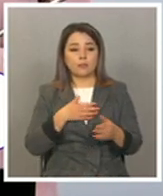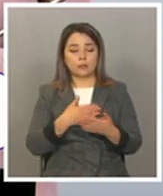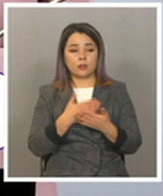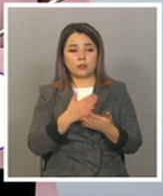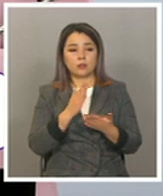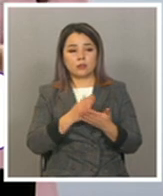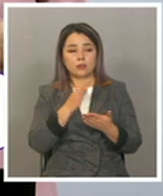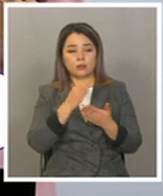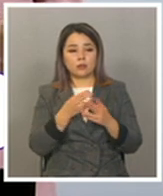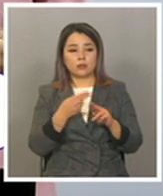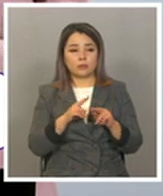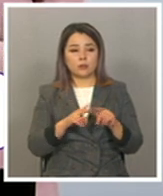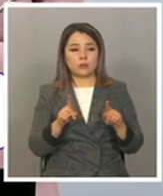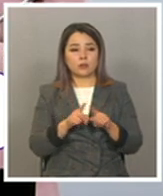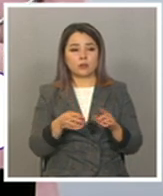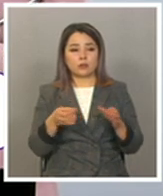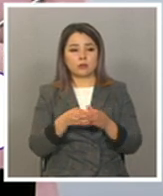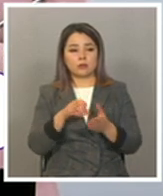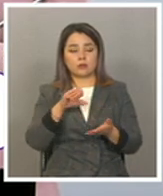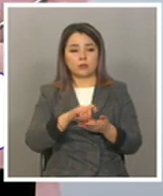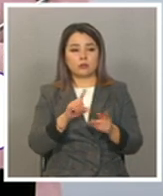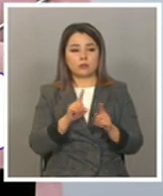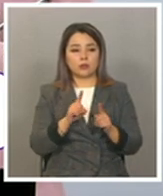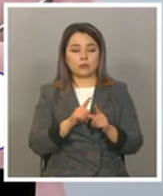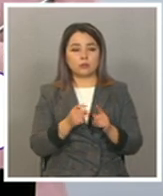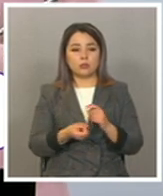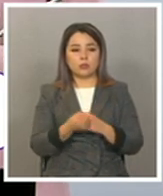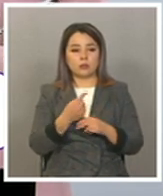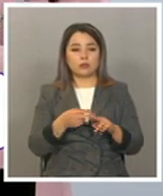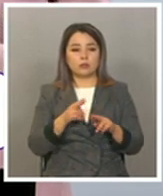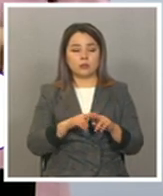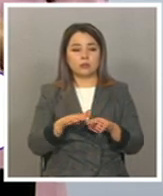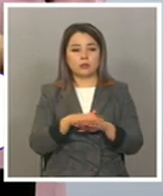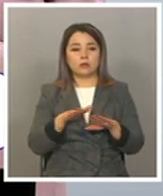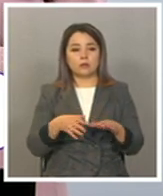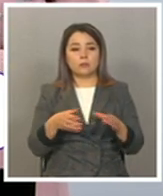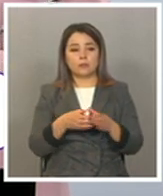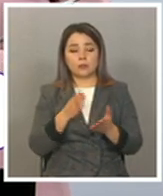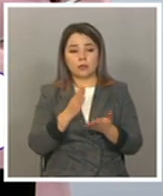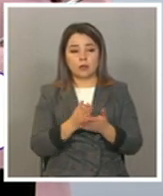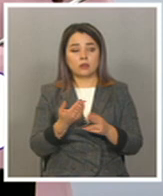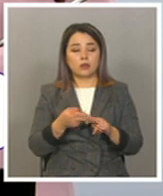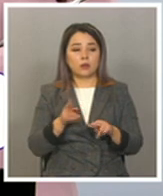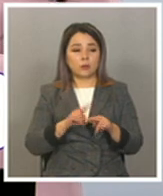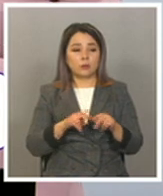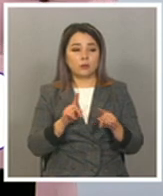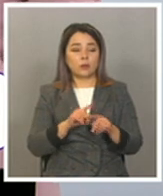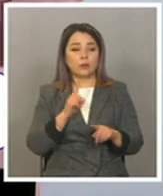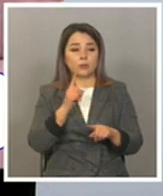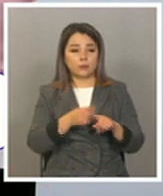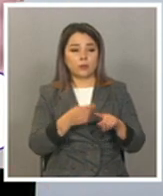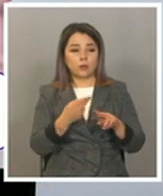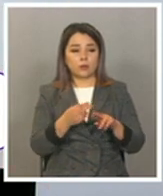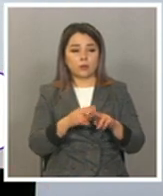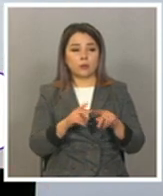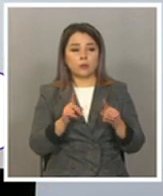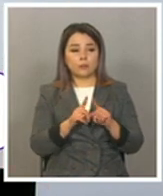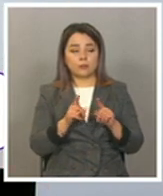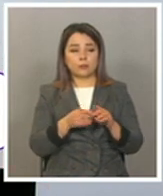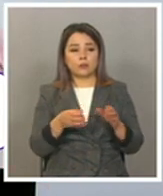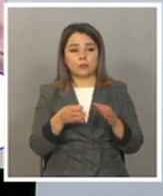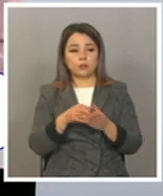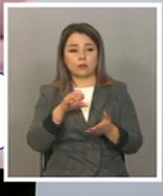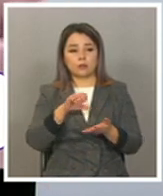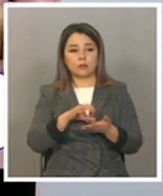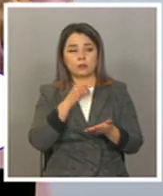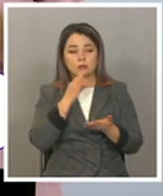болғандықтан олардың тек қана қосылыс күйлері ғана қолданылады. Яғни қосылыстары. Осы жерде мысалы литий алуға